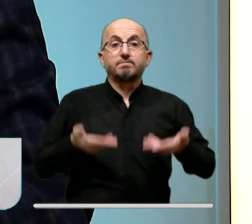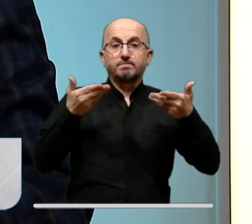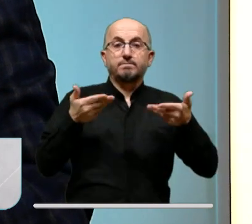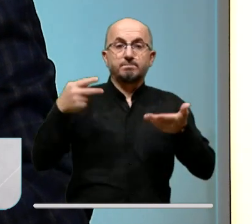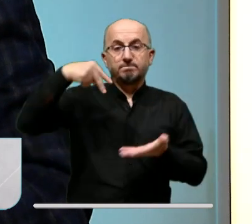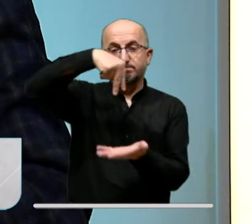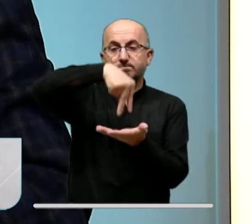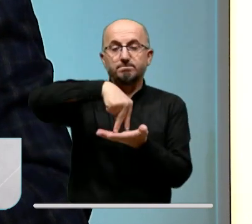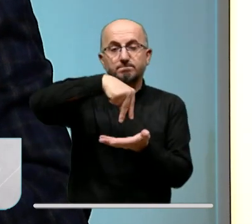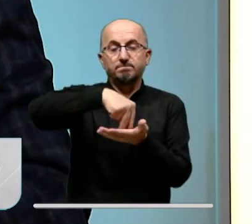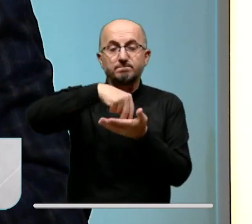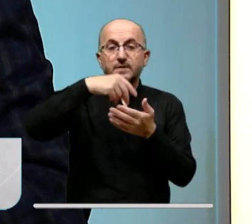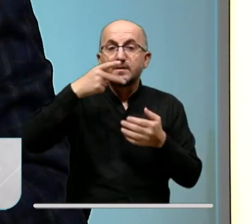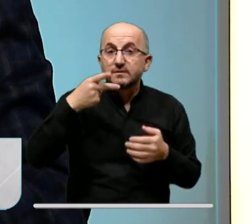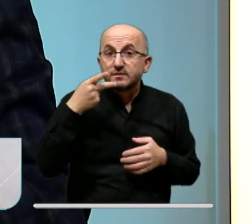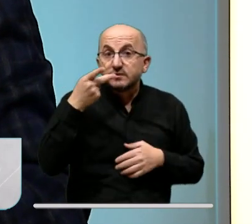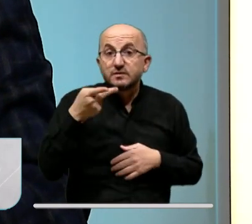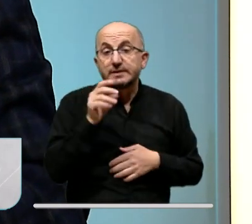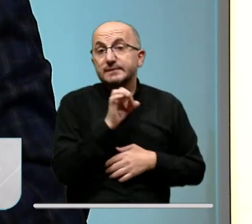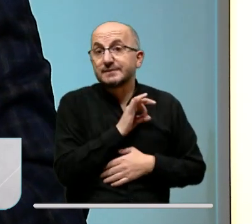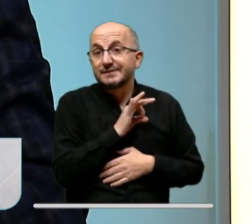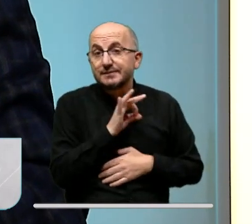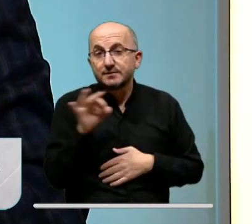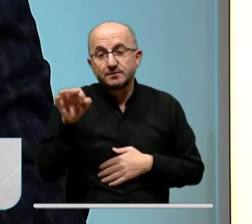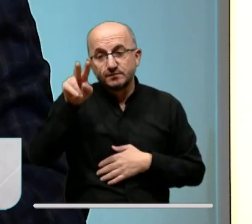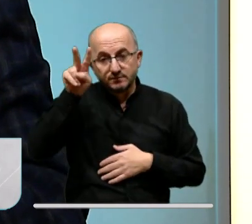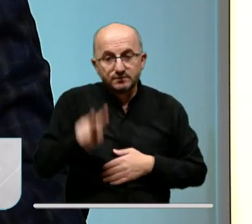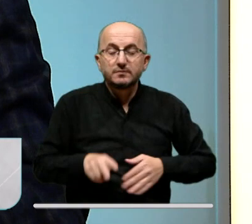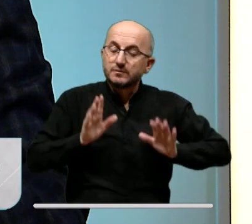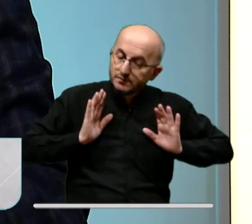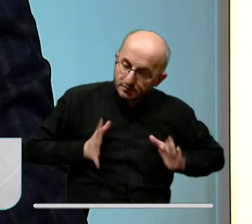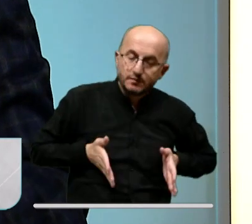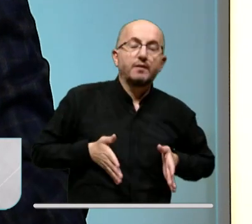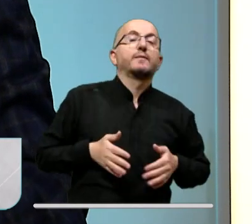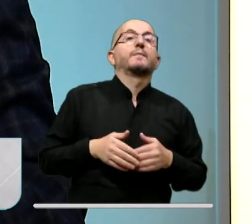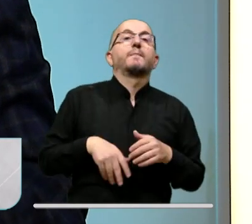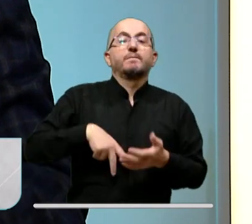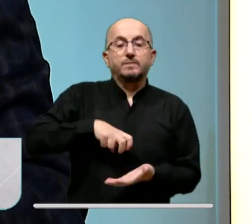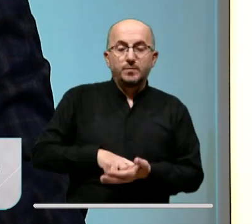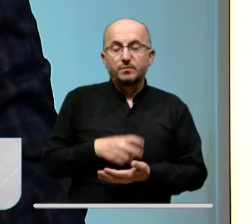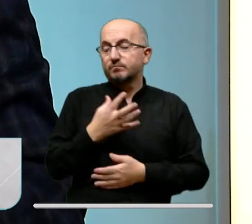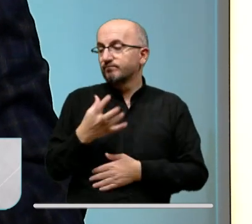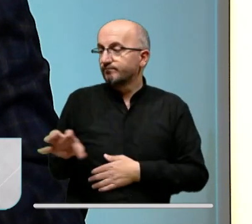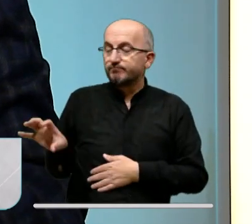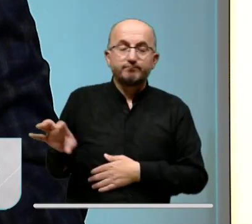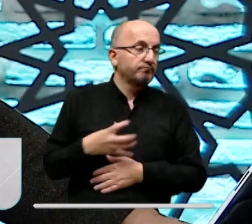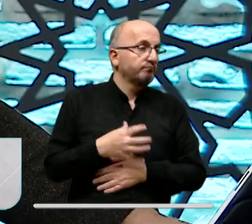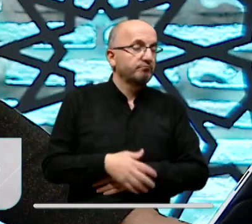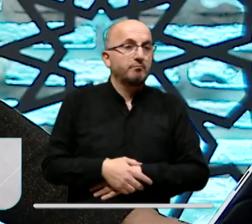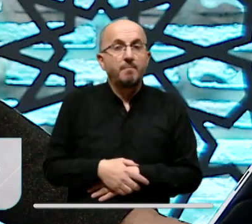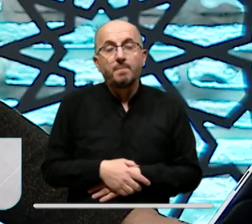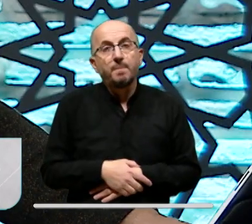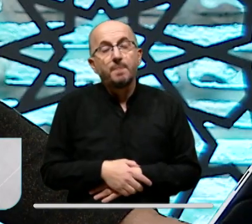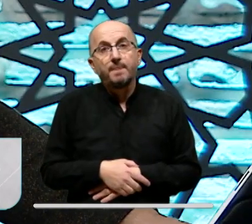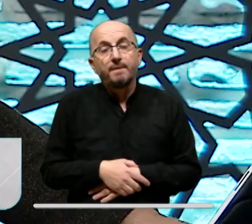kalkar kıraat yapmaksızın iki rekat kılar Ondan sonra oturur selam verir Tabii burada kı